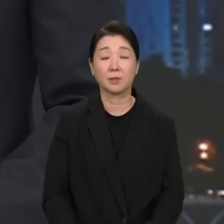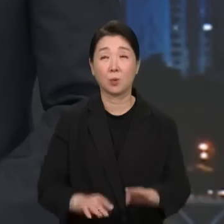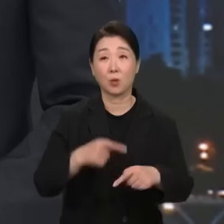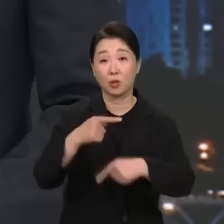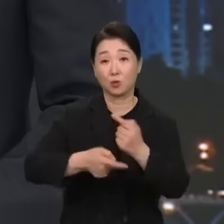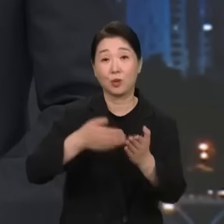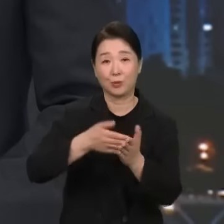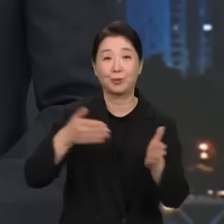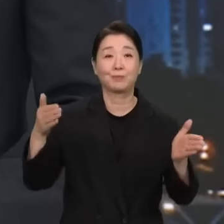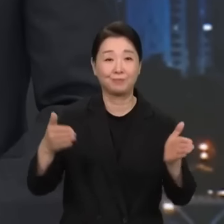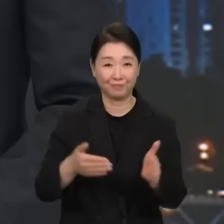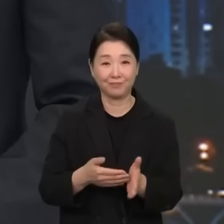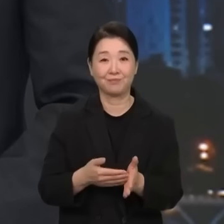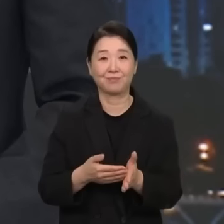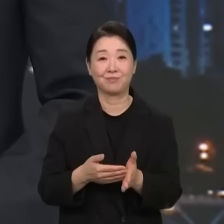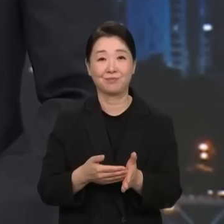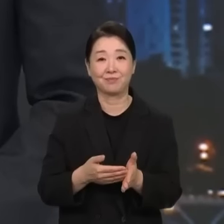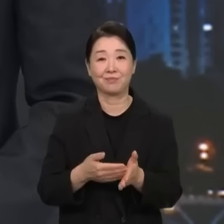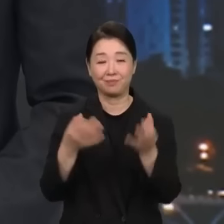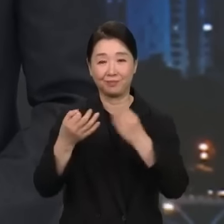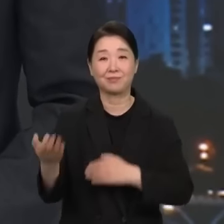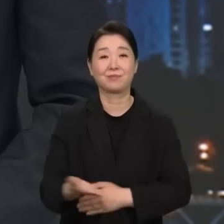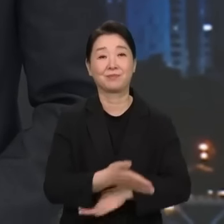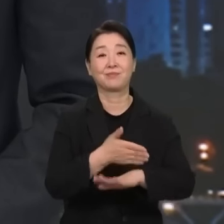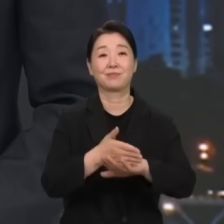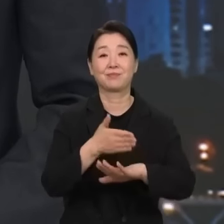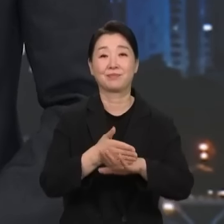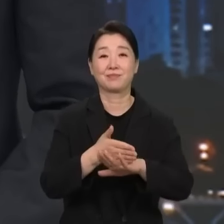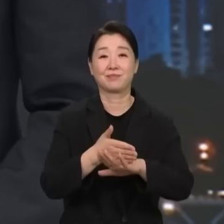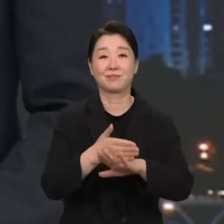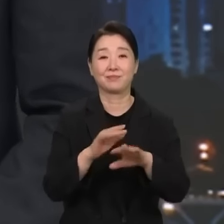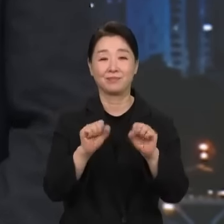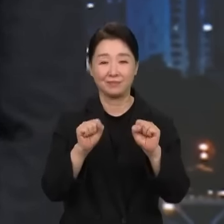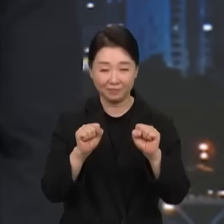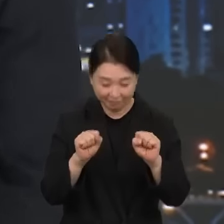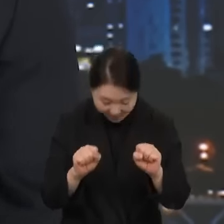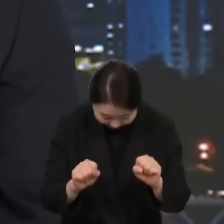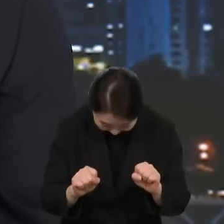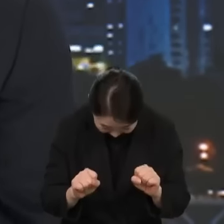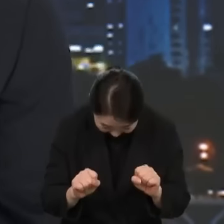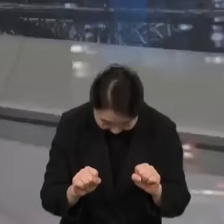뉴스룸 저희가 준비한 소식은 여기까지입니다. 시청해주신 여러분 고맙습니다.